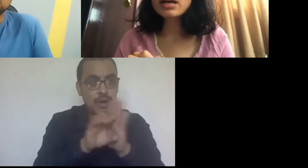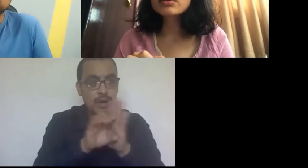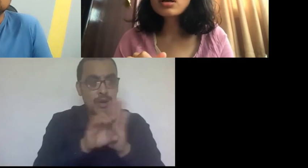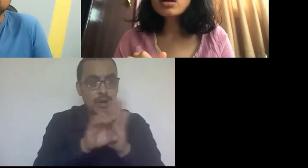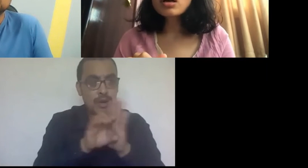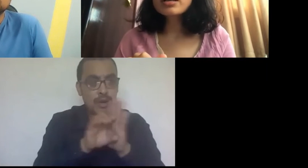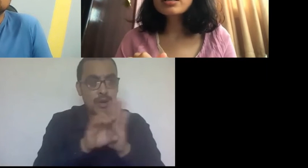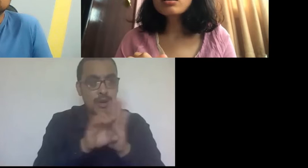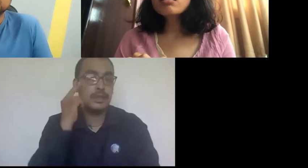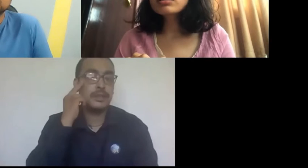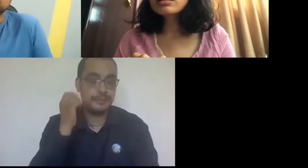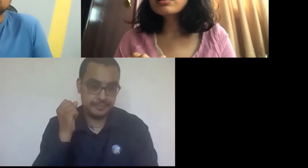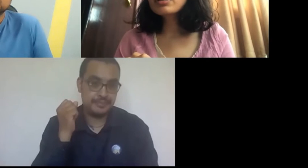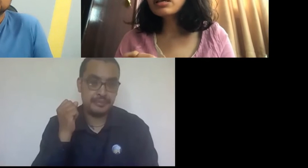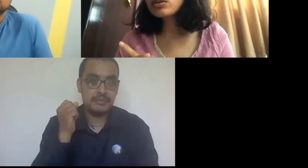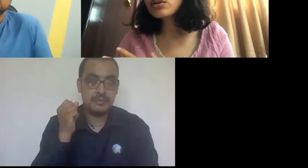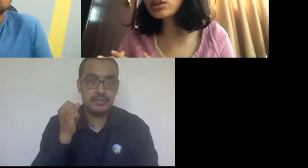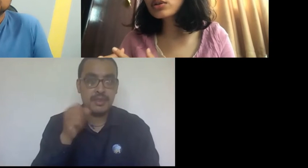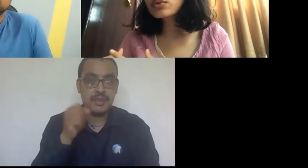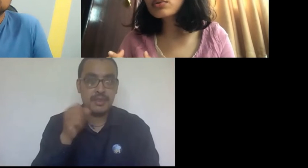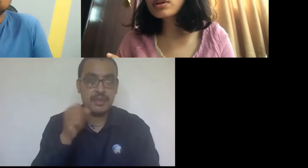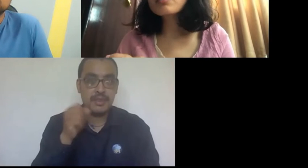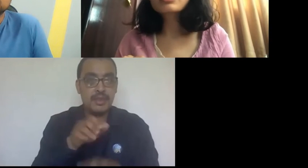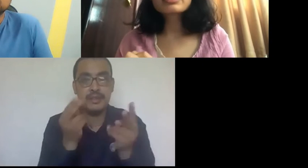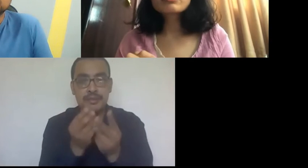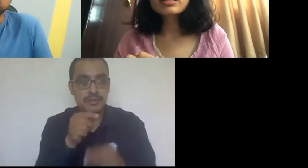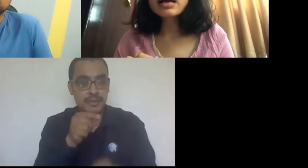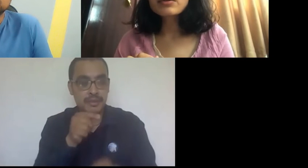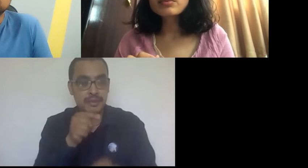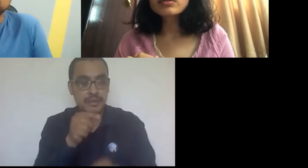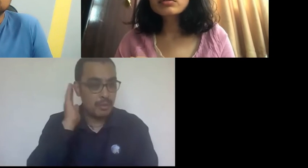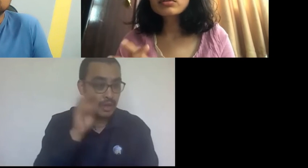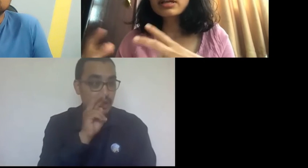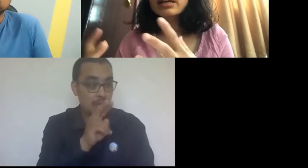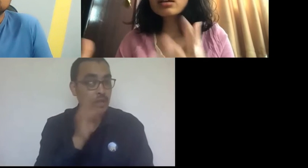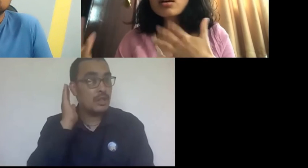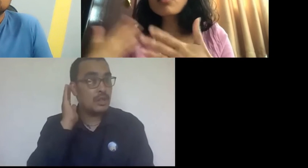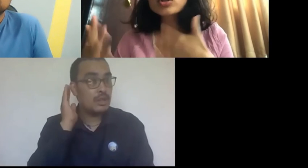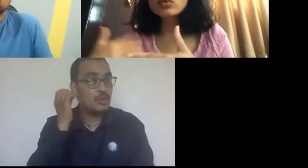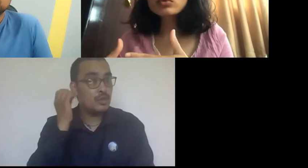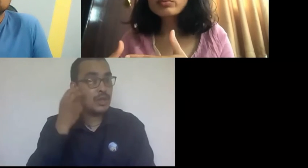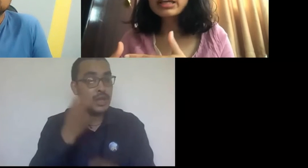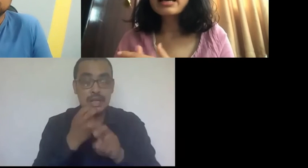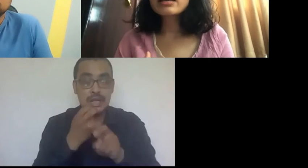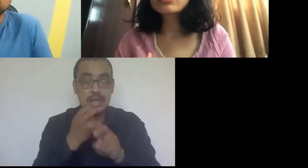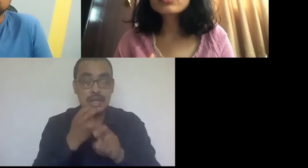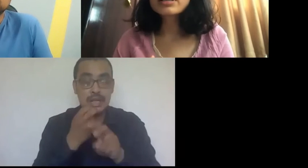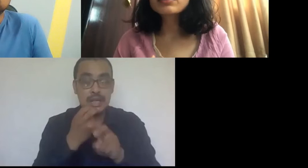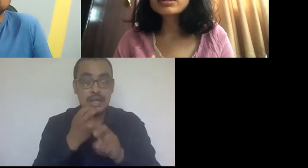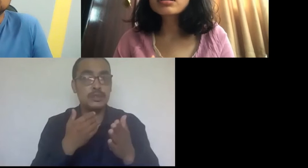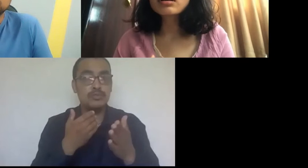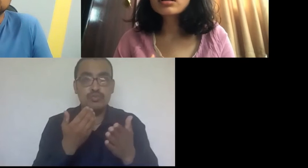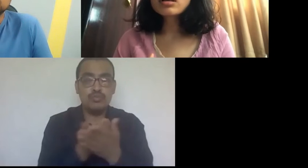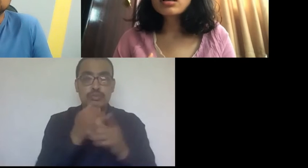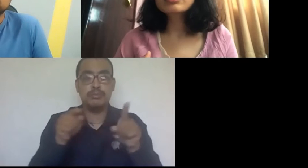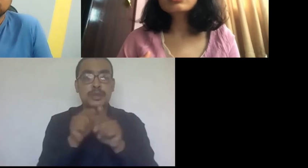त्यो कुराहरू. अनि कतिले अब यो यस्तो न्युज सुनेर मलाई एकदमै गाह्रो भयो यसलाई पचाउनु भन्ने खालेहरू कुराहरू